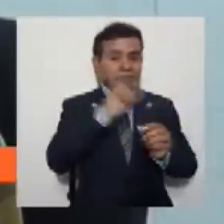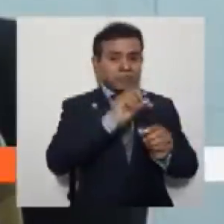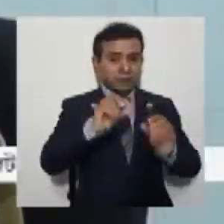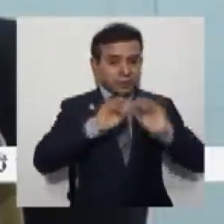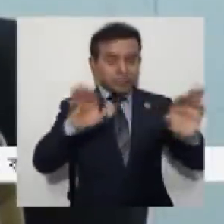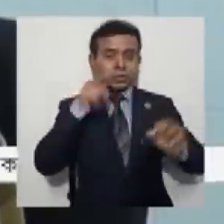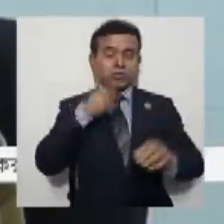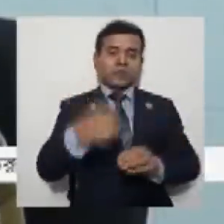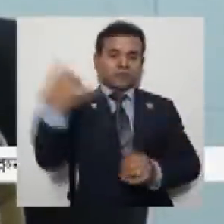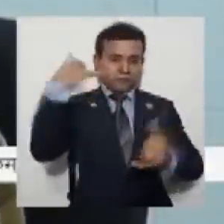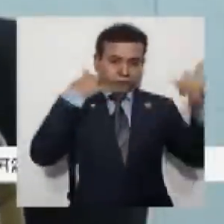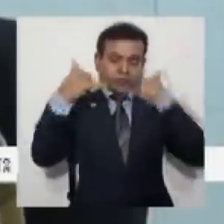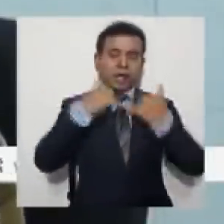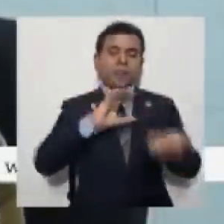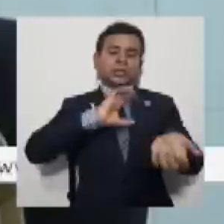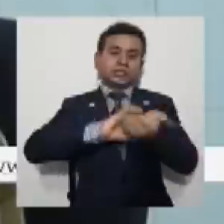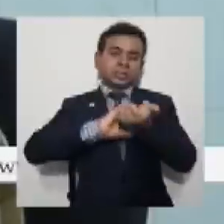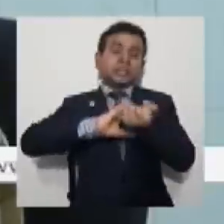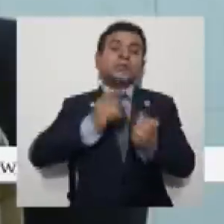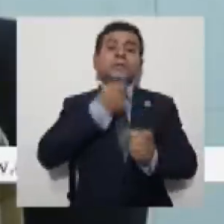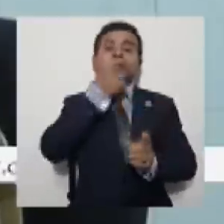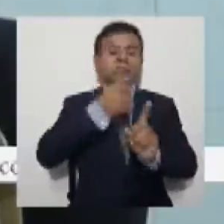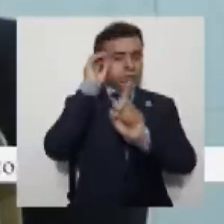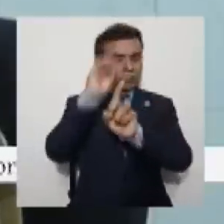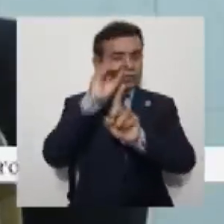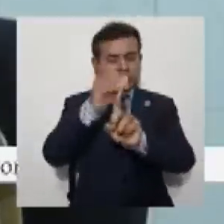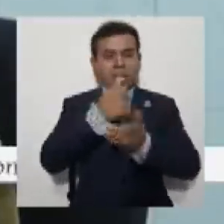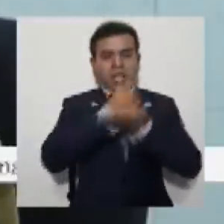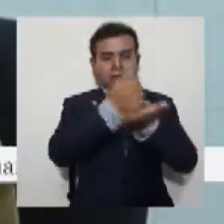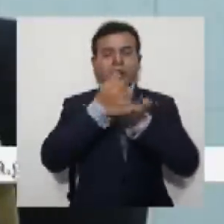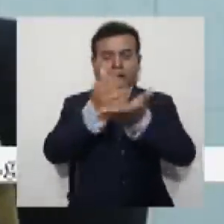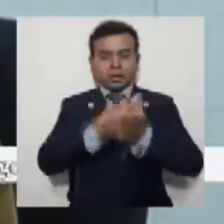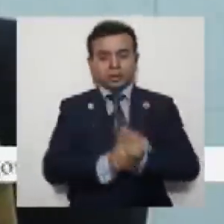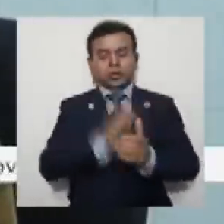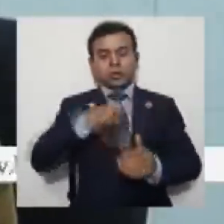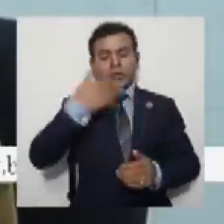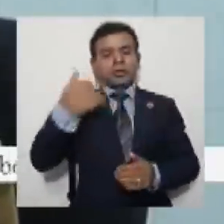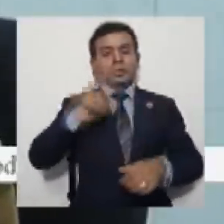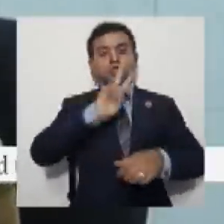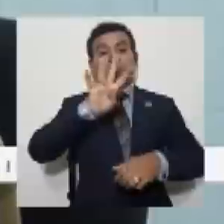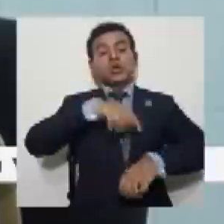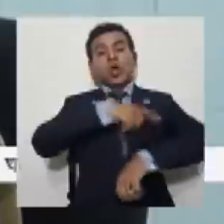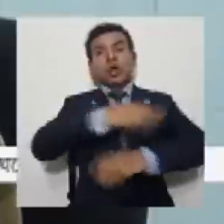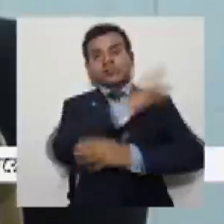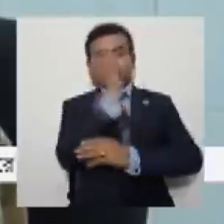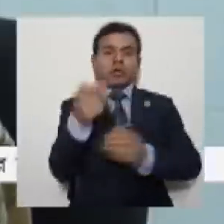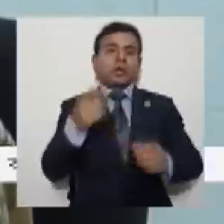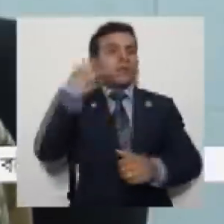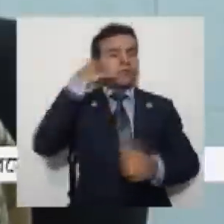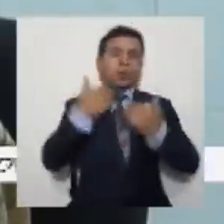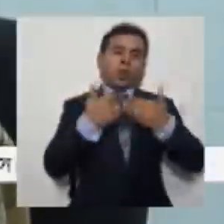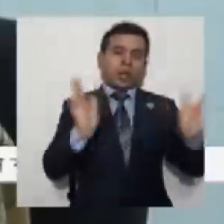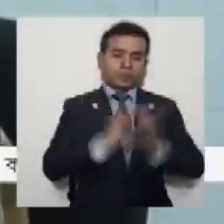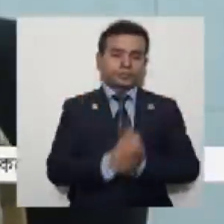থাকে, আপনার এই হটলাইনে স্বাস্থ্য পরামর্শ নিতে পারেন। এখানে আরেকটি বিষয় উল্লেখ করি, এটা হয়তো আগেই বলা দরকার